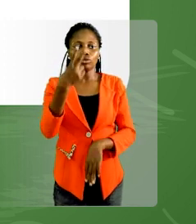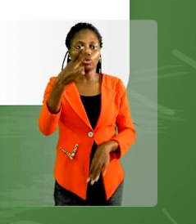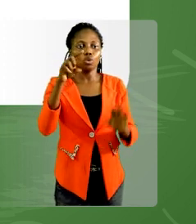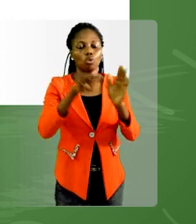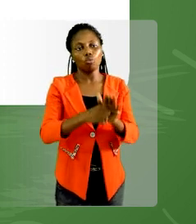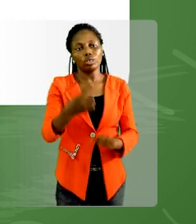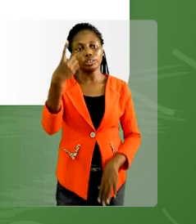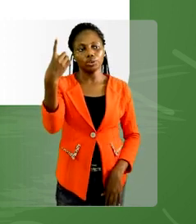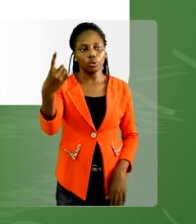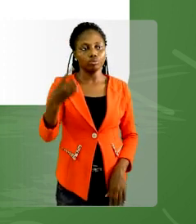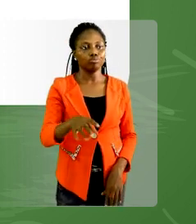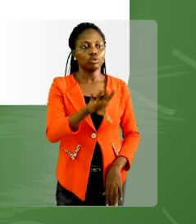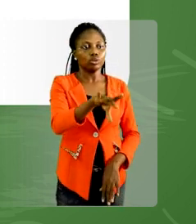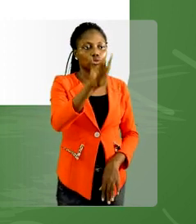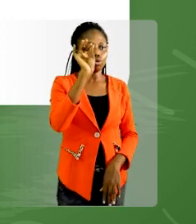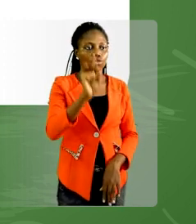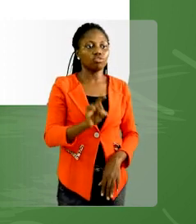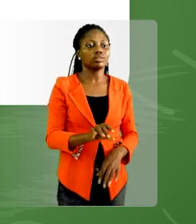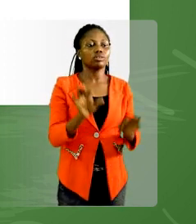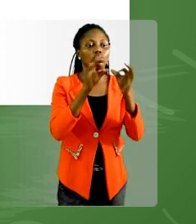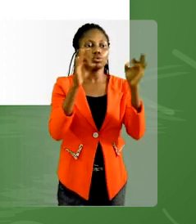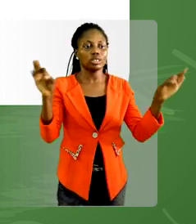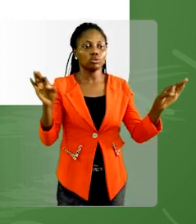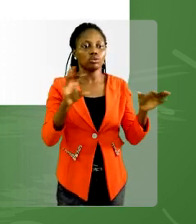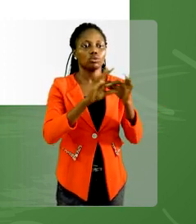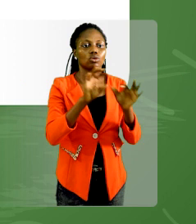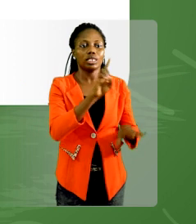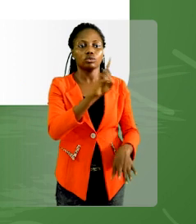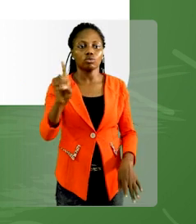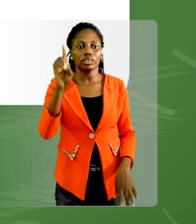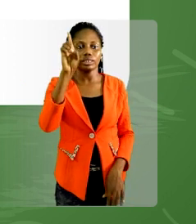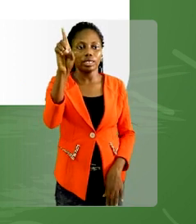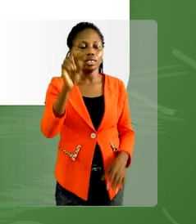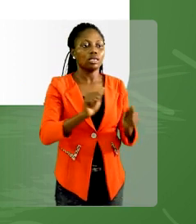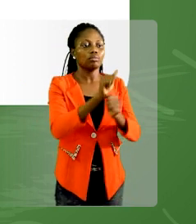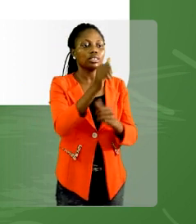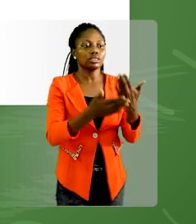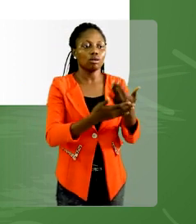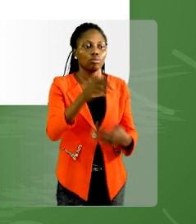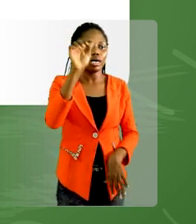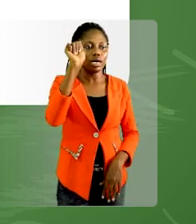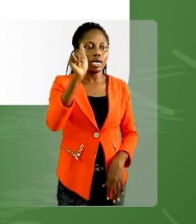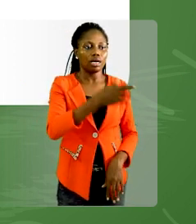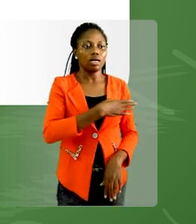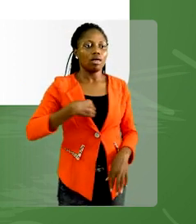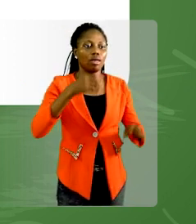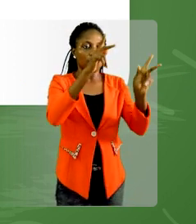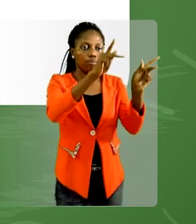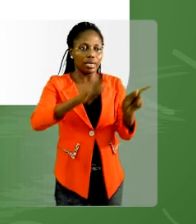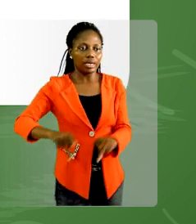1. Détermine une équation de la droite D passant par A et parallèle à la